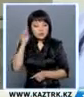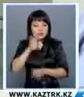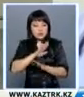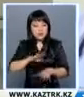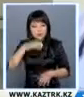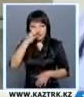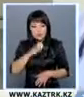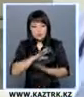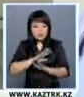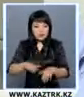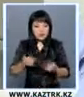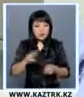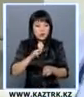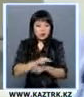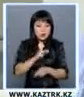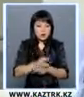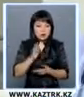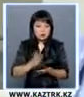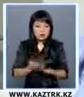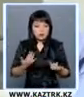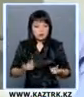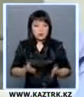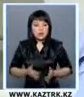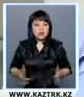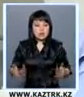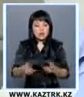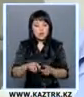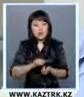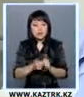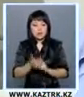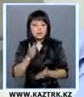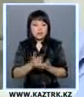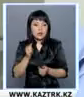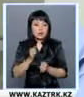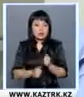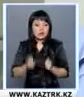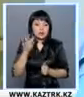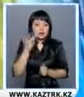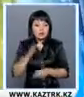үйренбеген тәжірибелерімізді үйреніп жатырмыз. Осындай тәжірибе алмасу жиі болған дұрыс деймін.